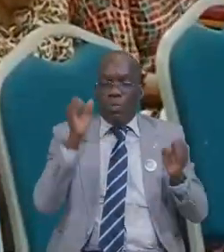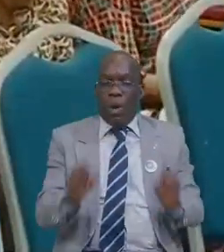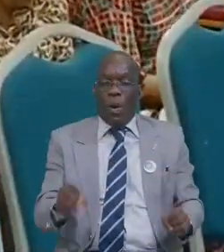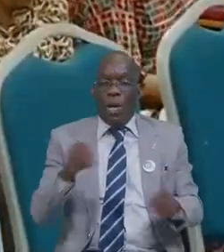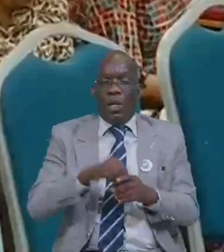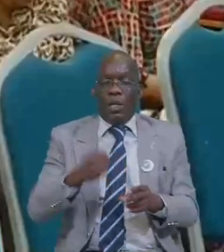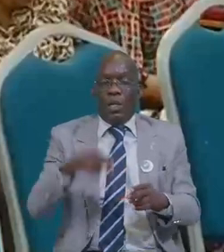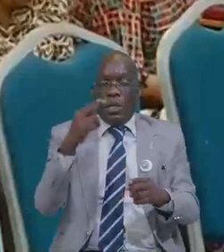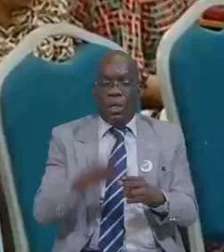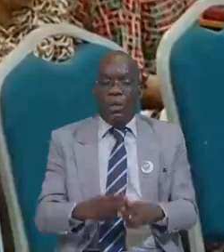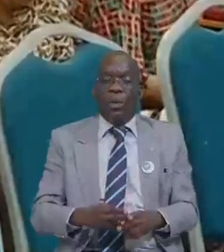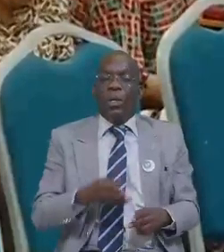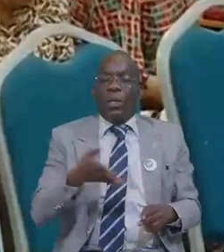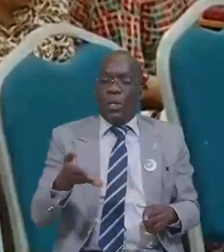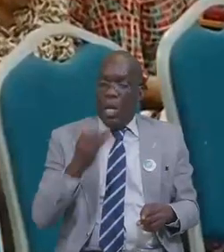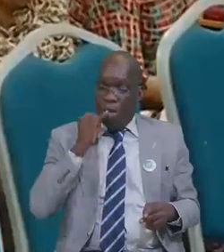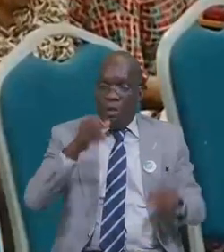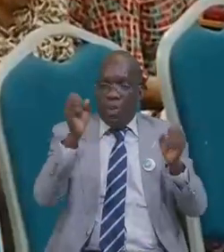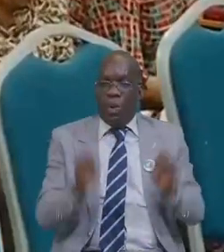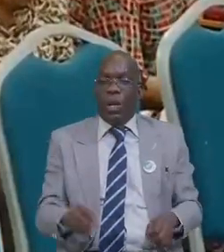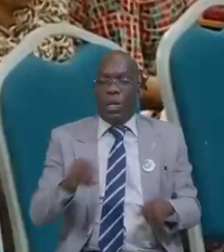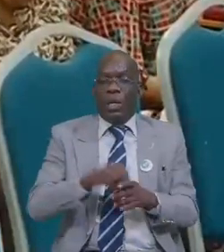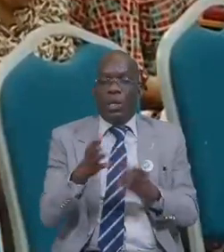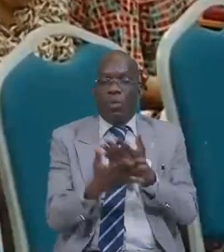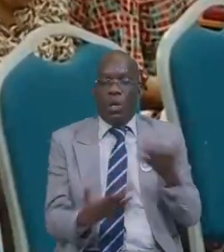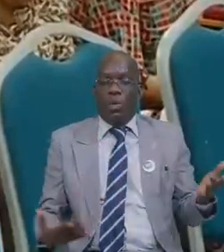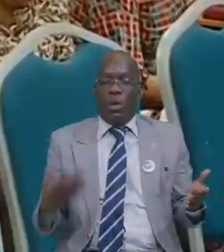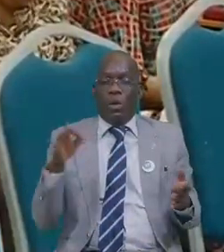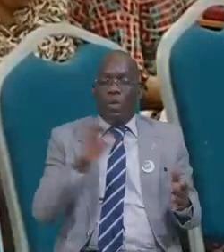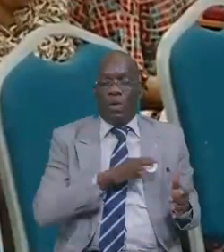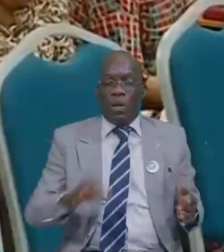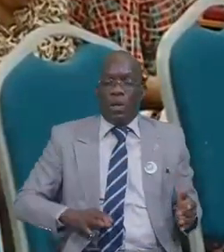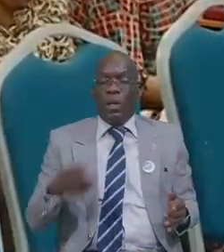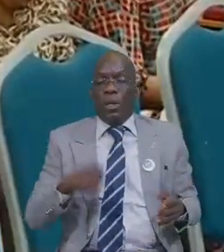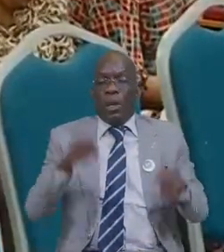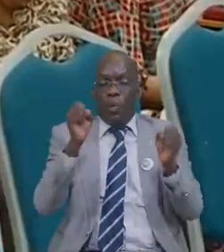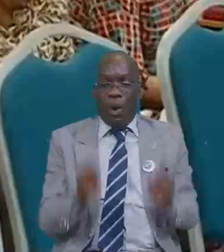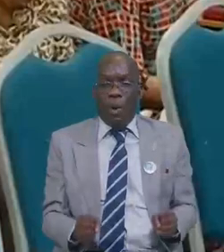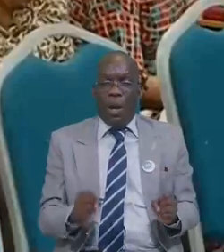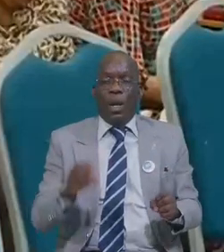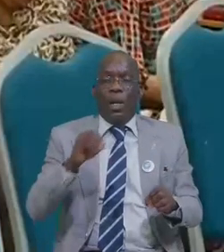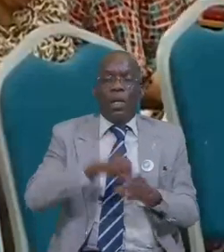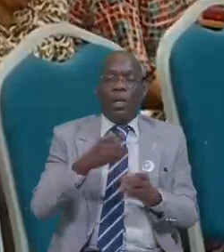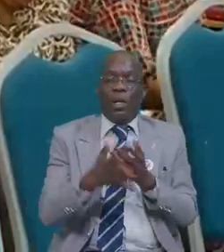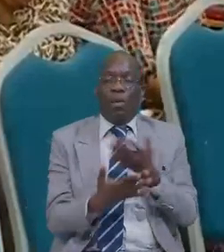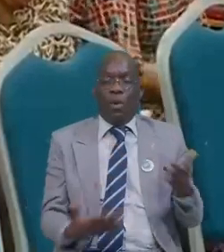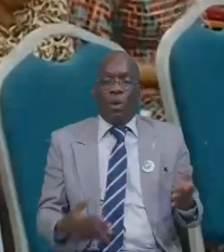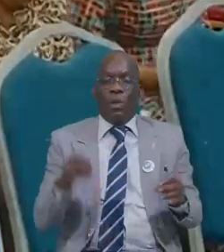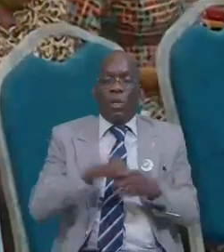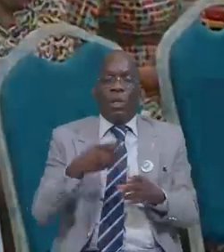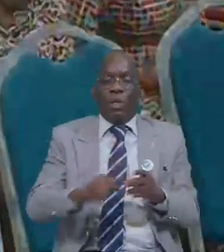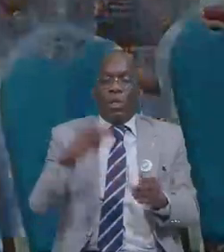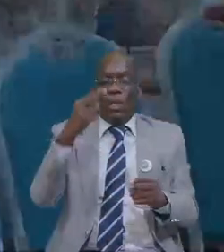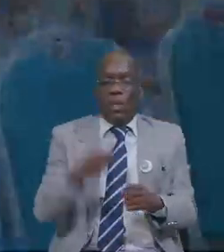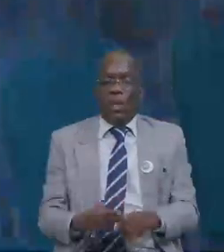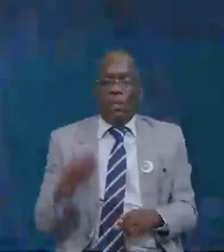Et le sang de Christ, il y a la puissance en ce nom. Dans ce sang, et la puissance dans le sang,